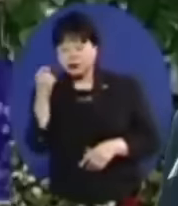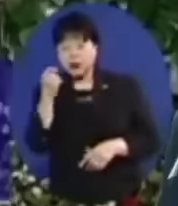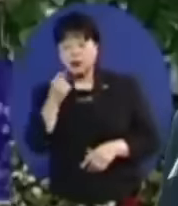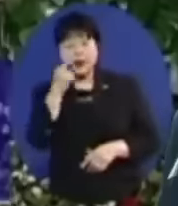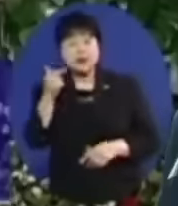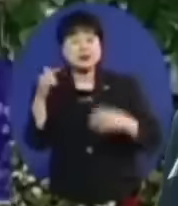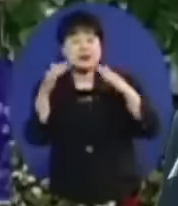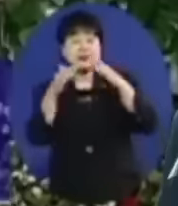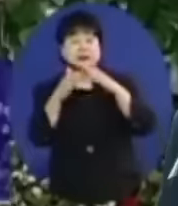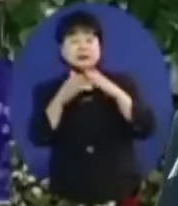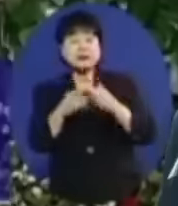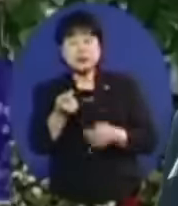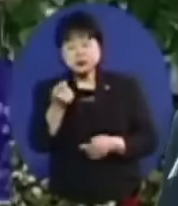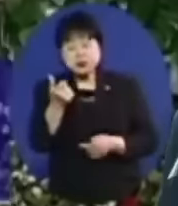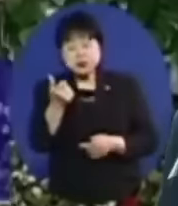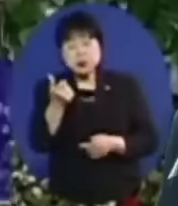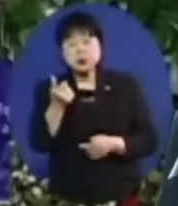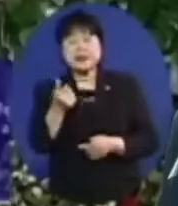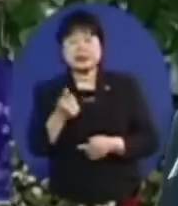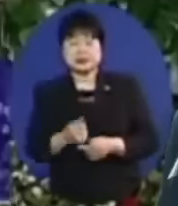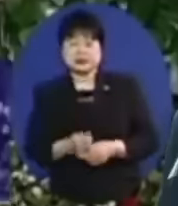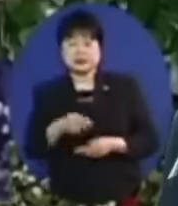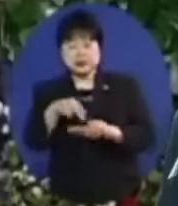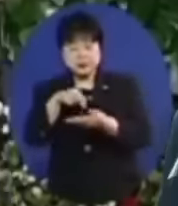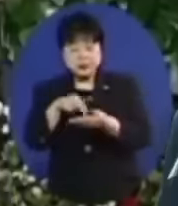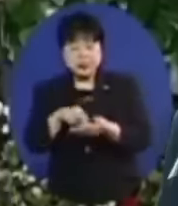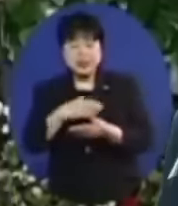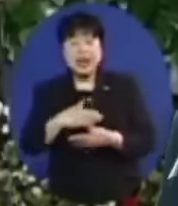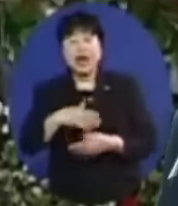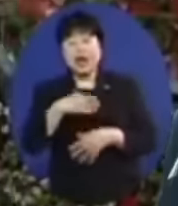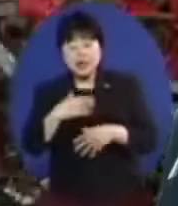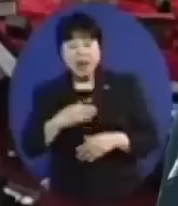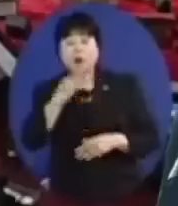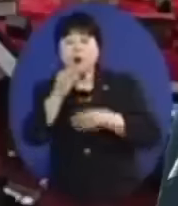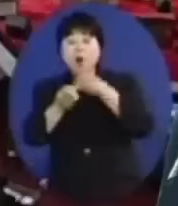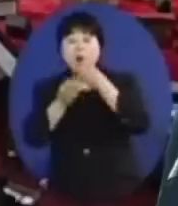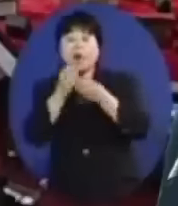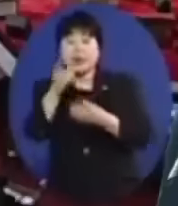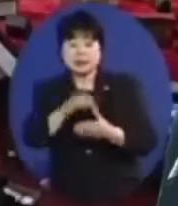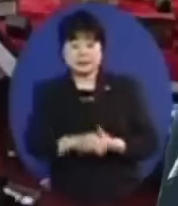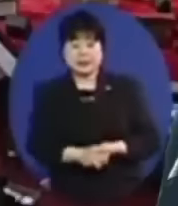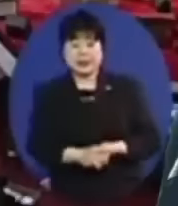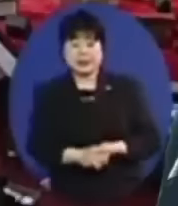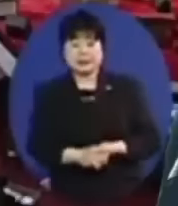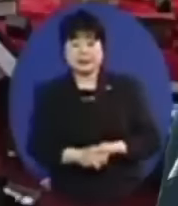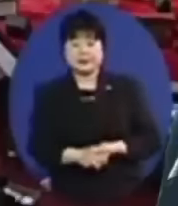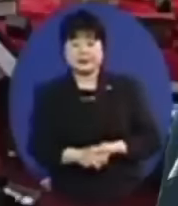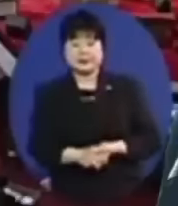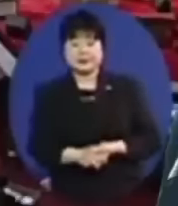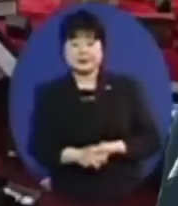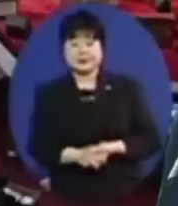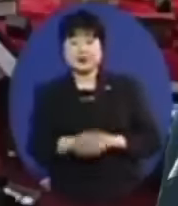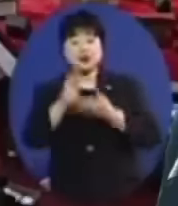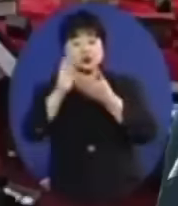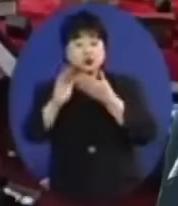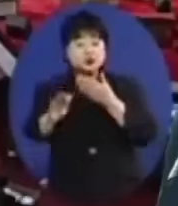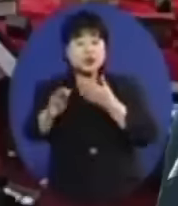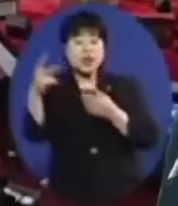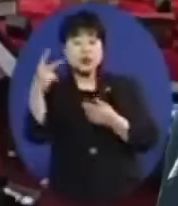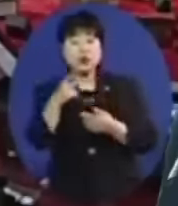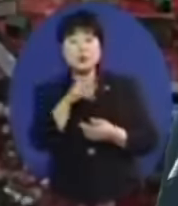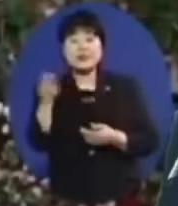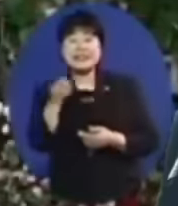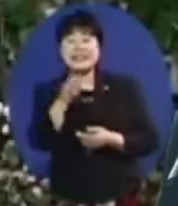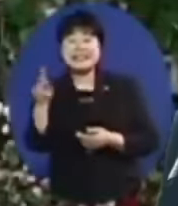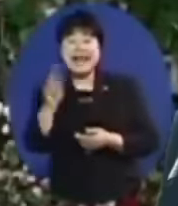아버지 집에서 가장 작은 자니이다 하니 자기의 약함을 고백했습니다. 그 후에 또다시